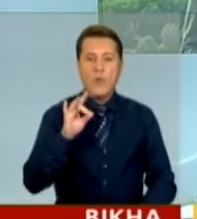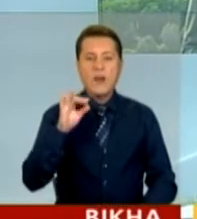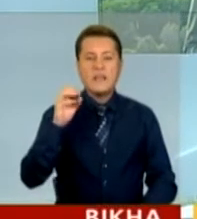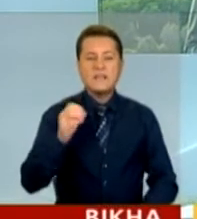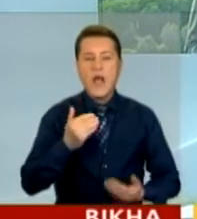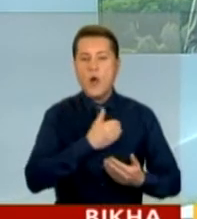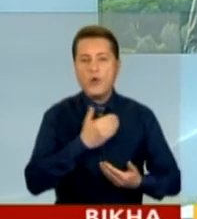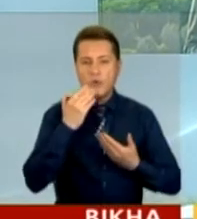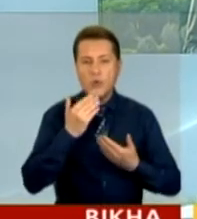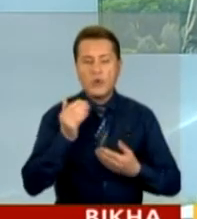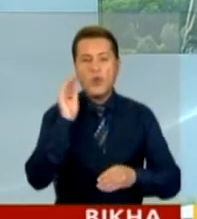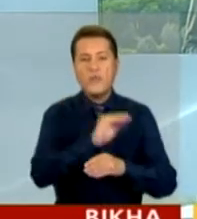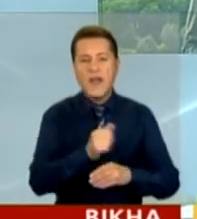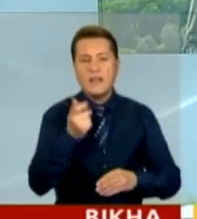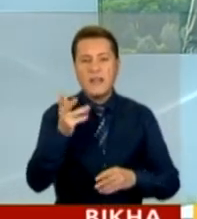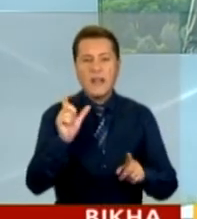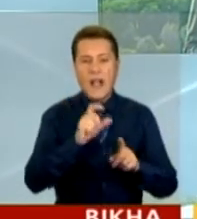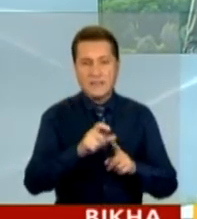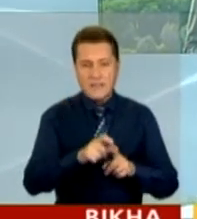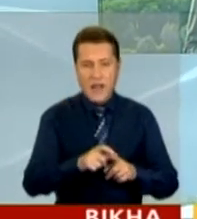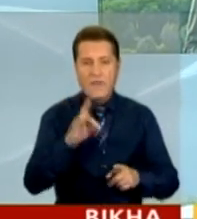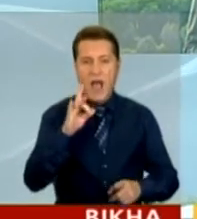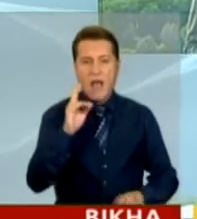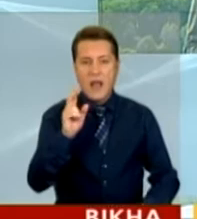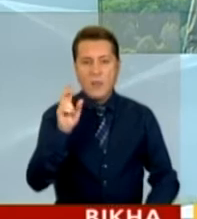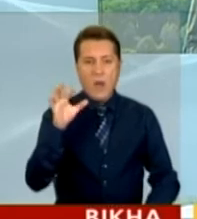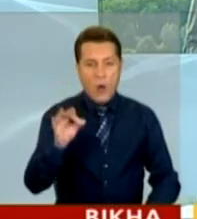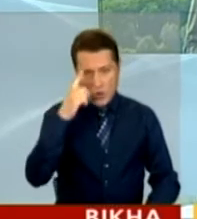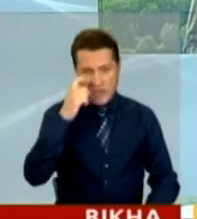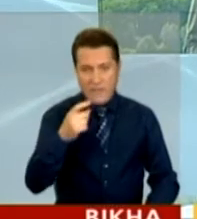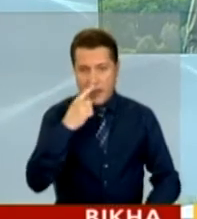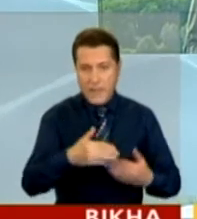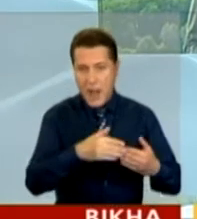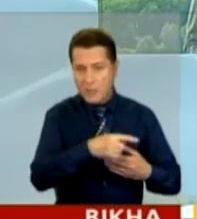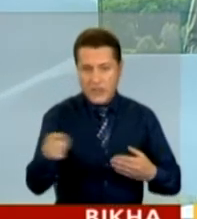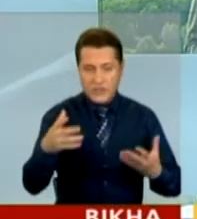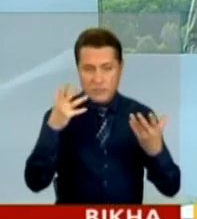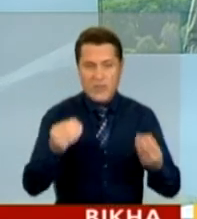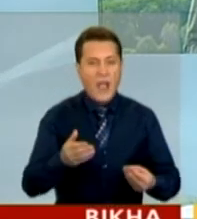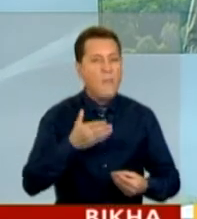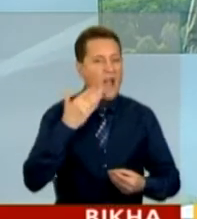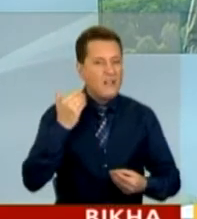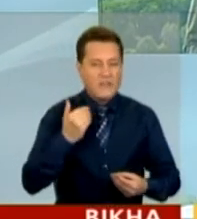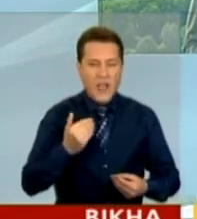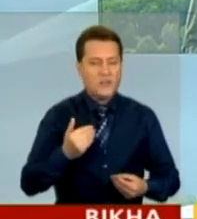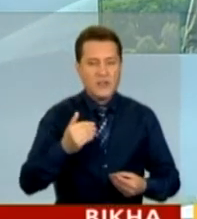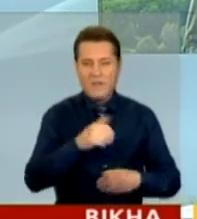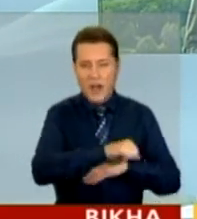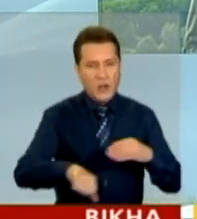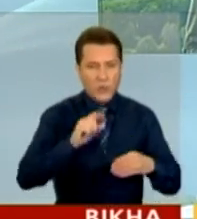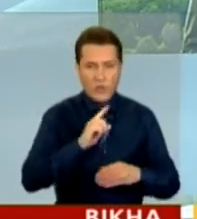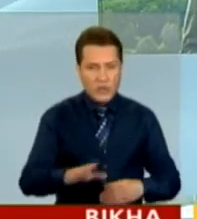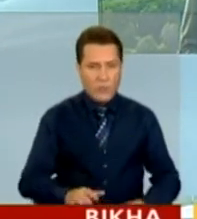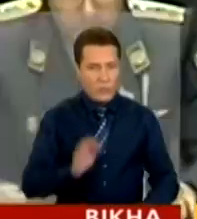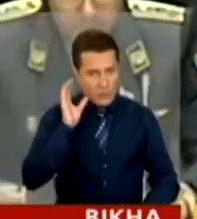хочу додати до твоєї інформації ще кілька слів. В РНБО заявили, найближчими днями легше на кордоні не буде. Я прошу послухати,